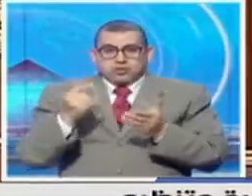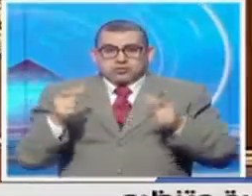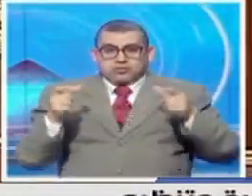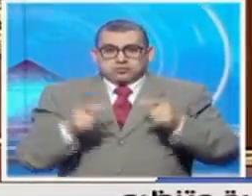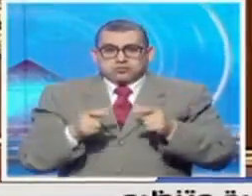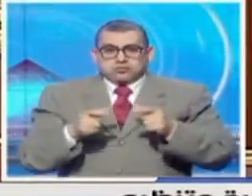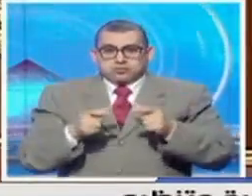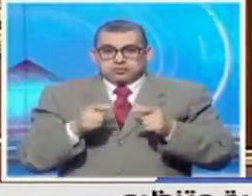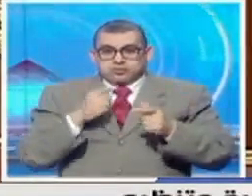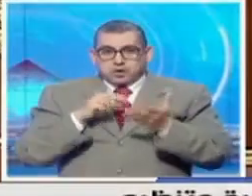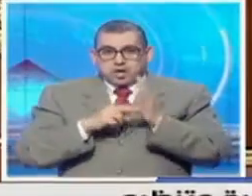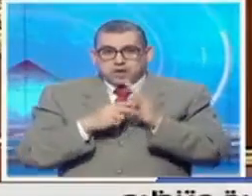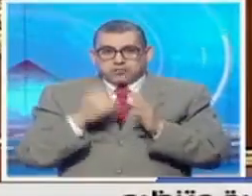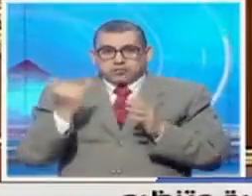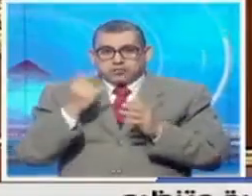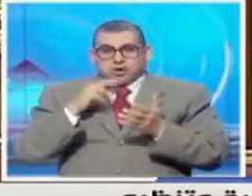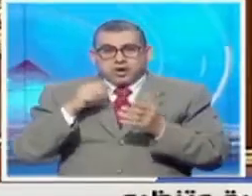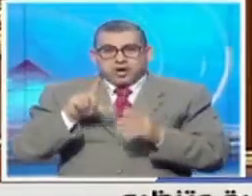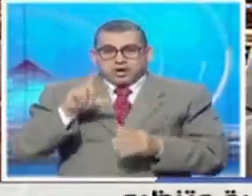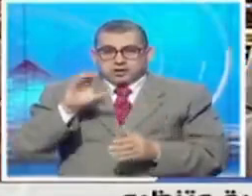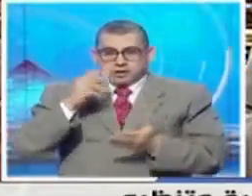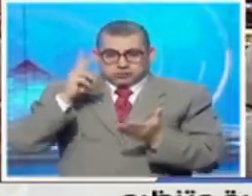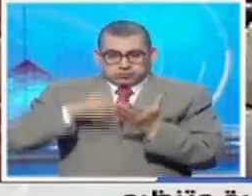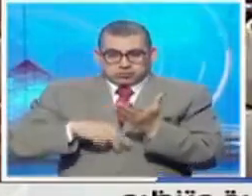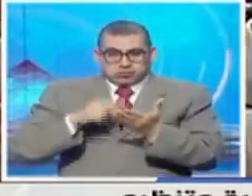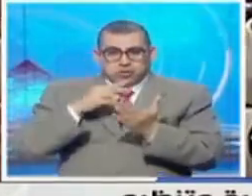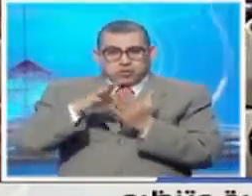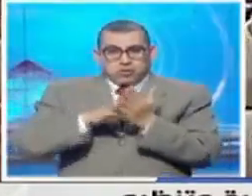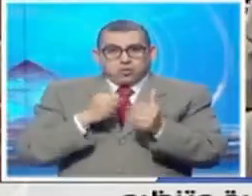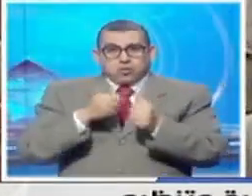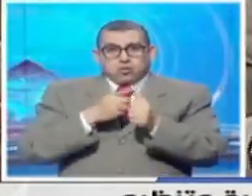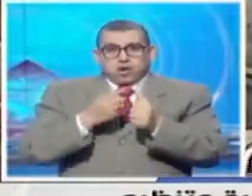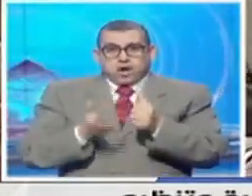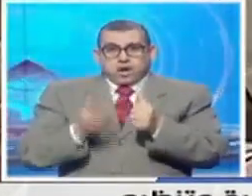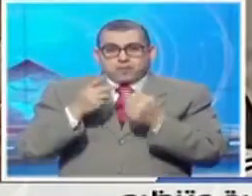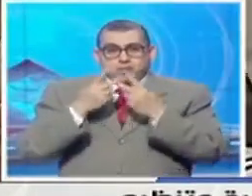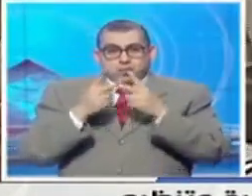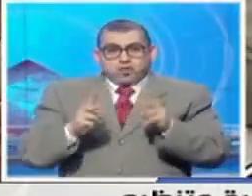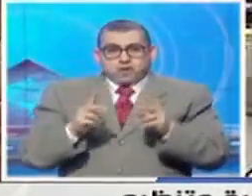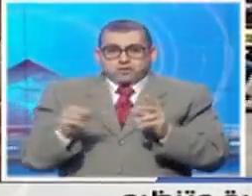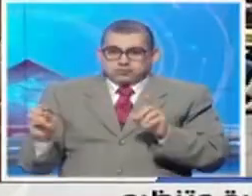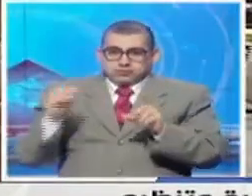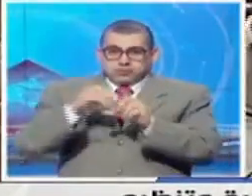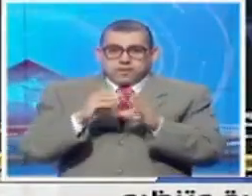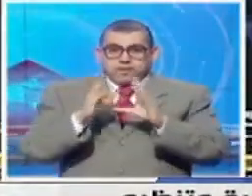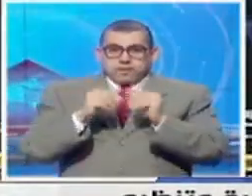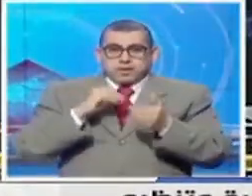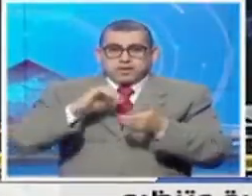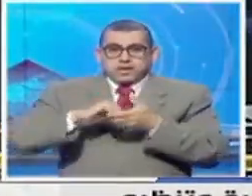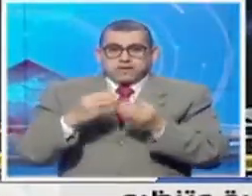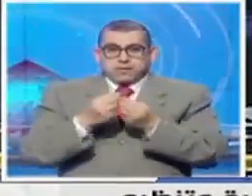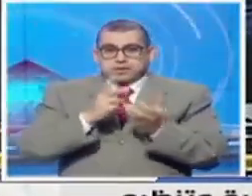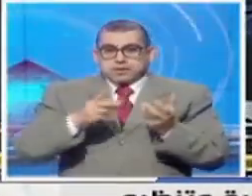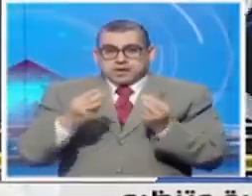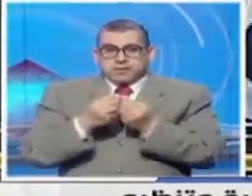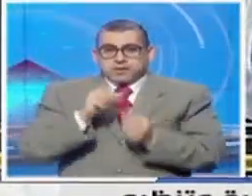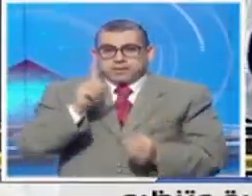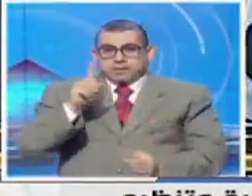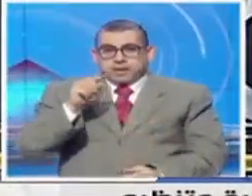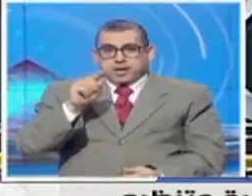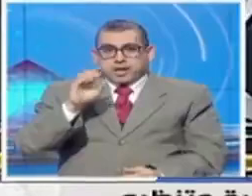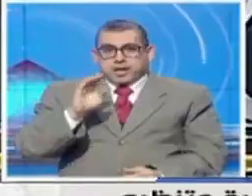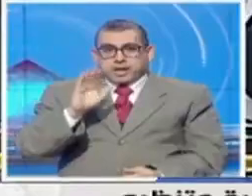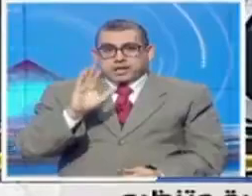وبشكل النهائي على قرارين لرئيس الجمهوريه احدهما يتعلق بالموافقه على انضمام مصر للاتفاقيه متعدده الاطراف